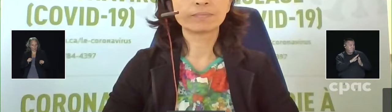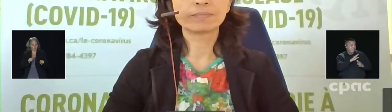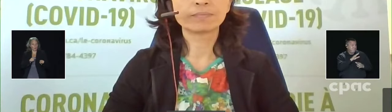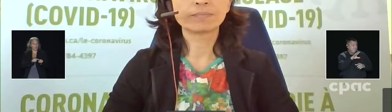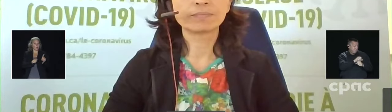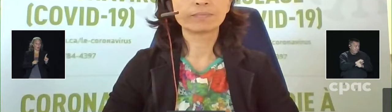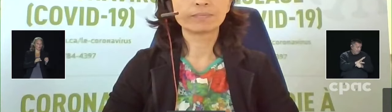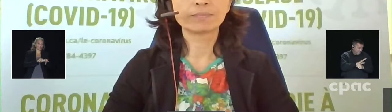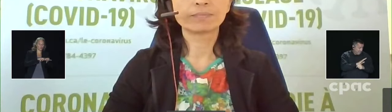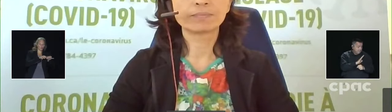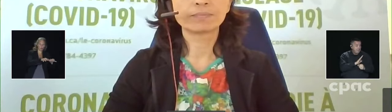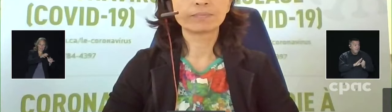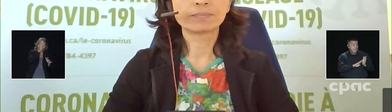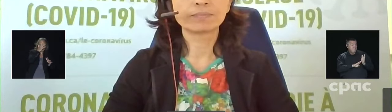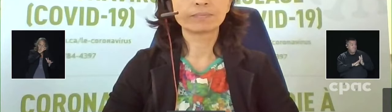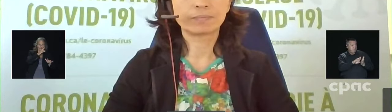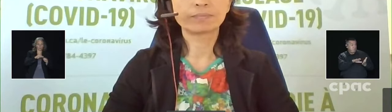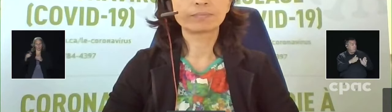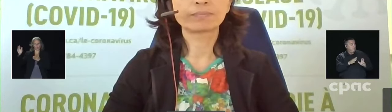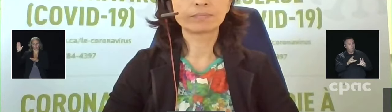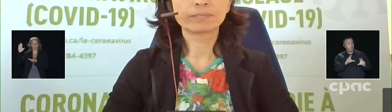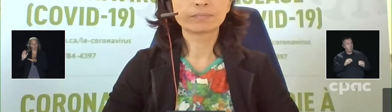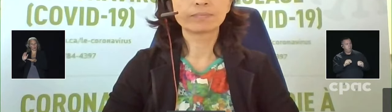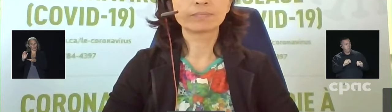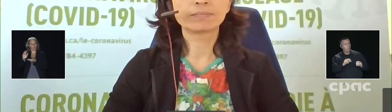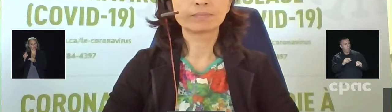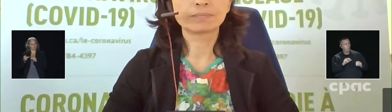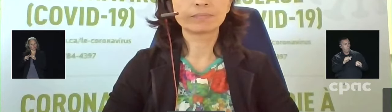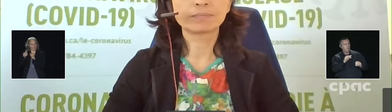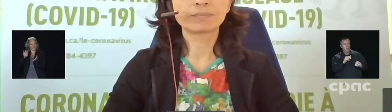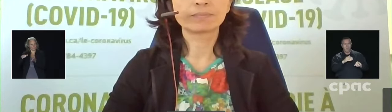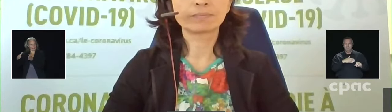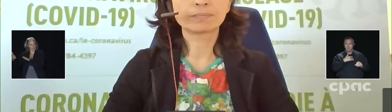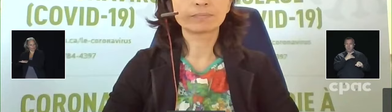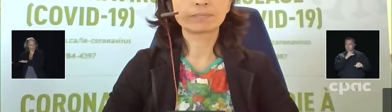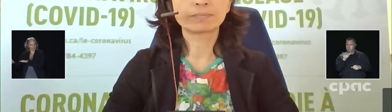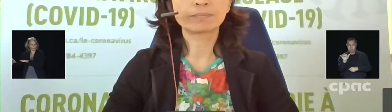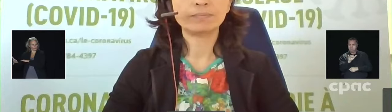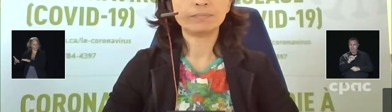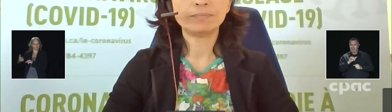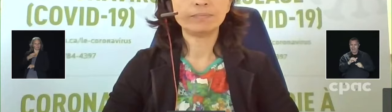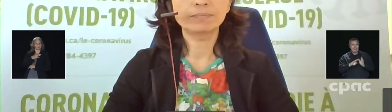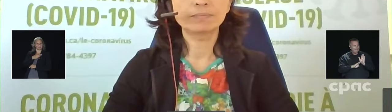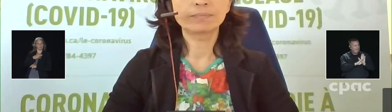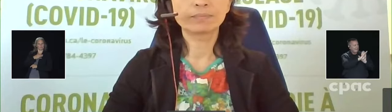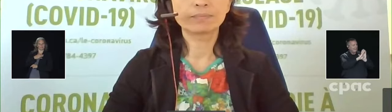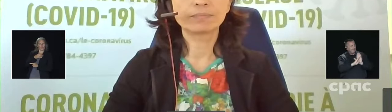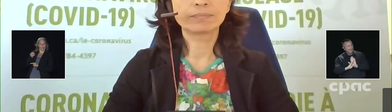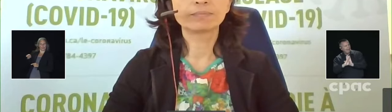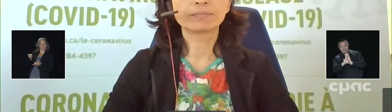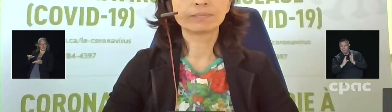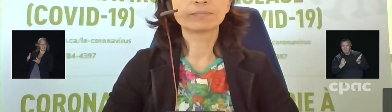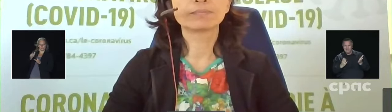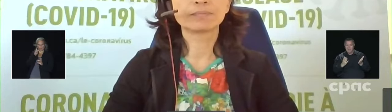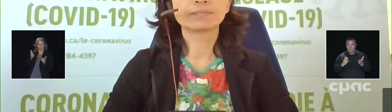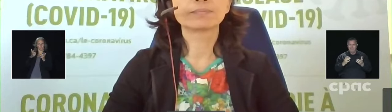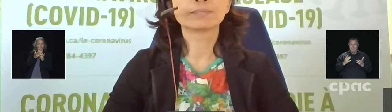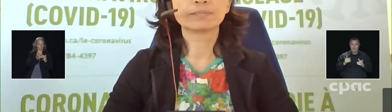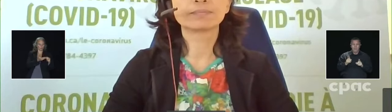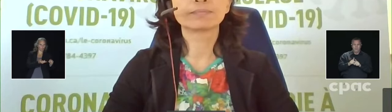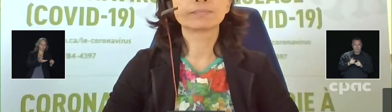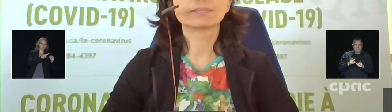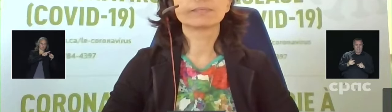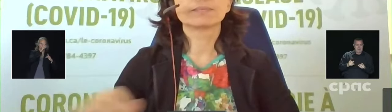Pourriez-vous m'expliquer pourquoi les décès ne suivent pas et si c'est toujours aussi